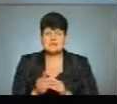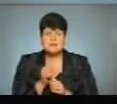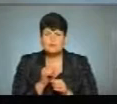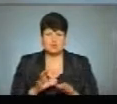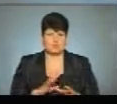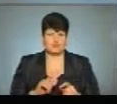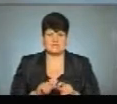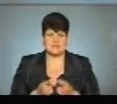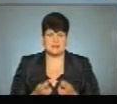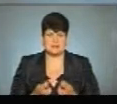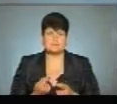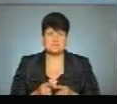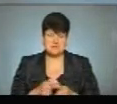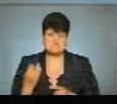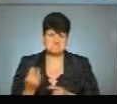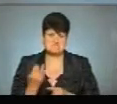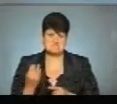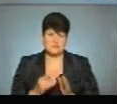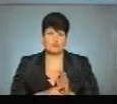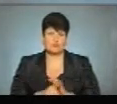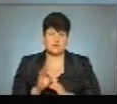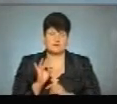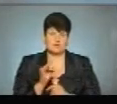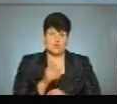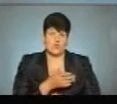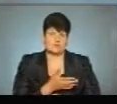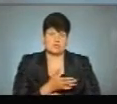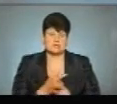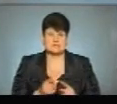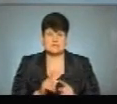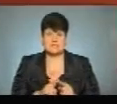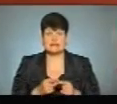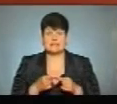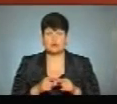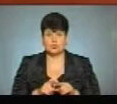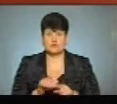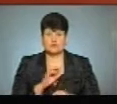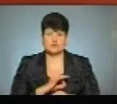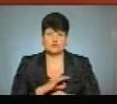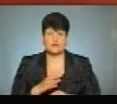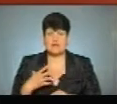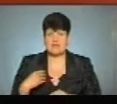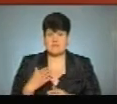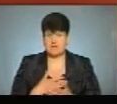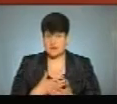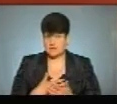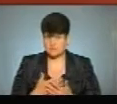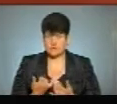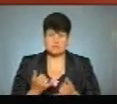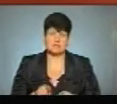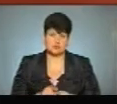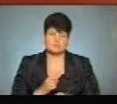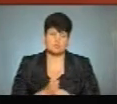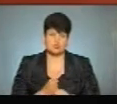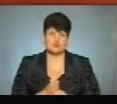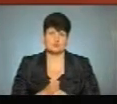було зламати. Це такий цікавий досвід, який почався саме власне з Дрогобича. Зараз це технологія блокчейн використовує активно Львів, і ми теж зараз працюємо